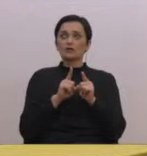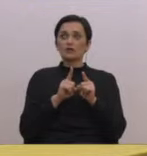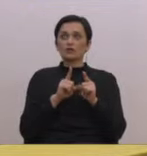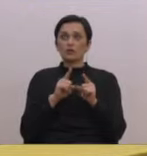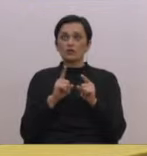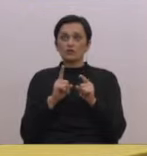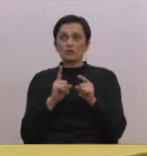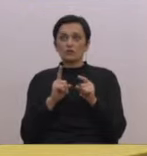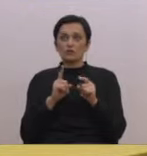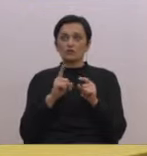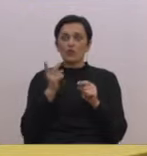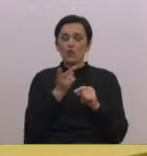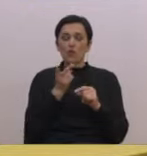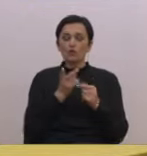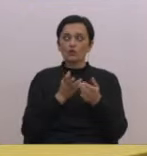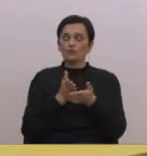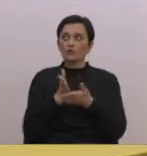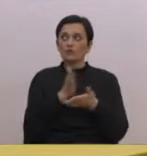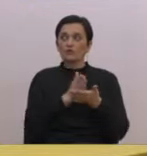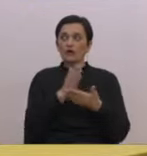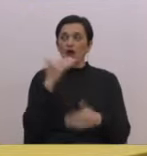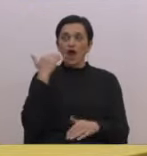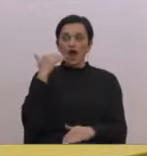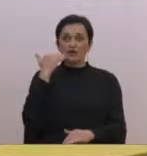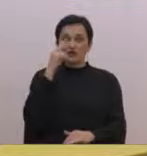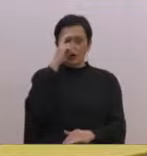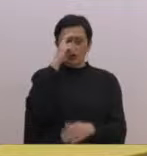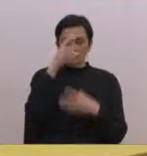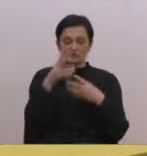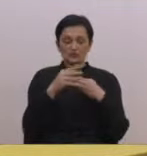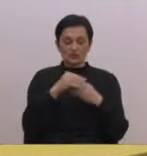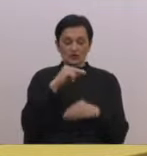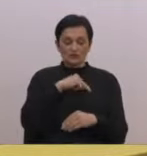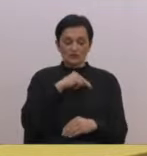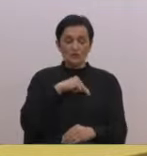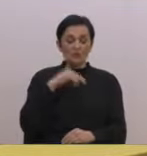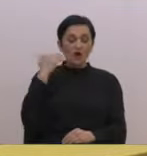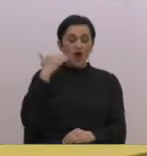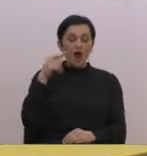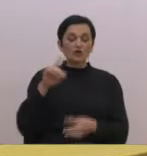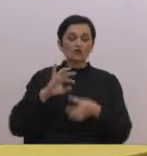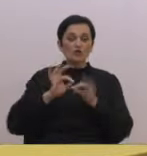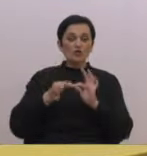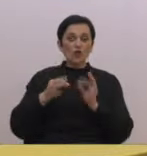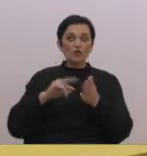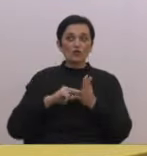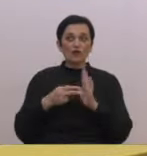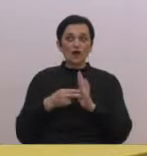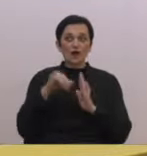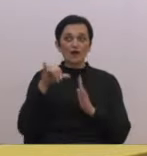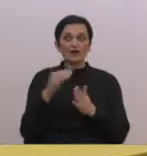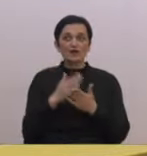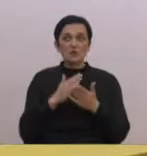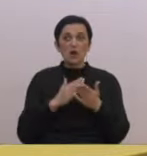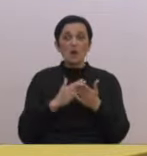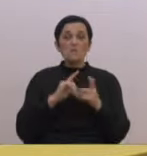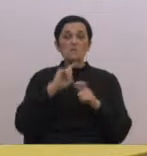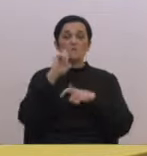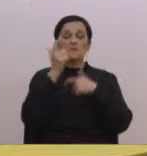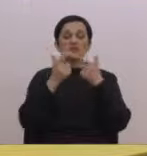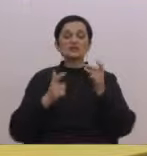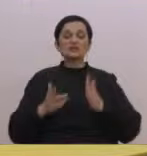საბაგიროს მშენებლობას ორივე მიმართულებით ჩვენ აჭარის მთავრობასთან მუშაობთ აჭარის მთავრობას აქვს კონკრეტული გეგმები ჩვენი მთის ტრასების